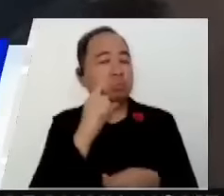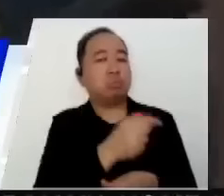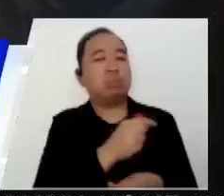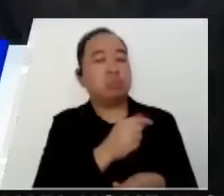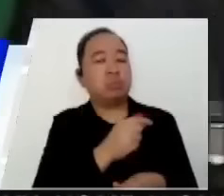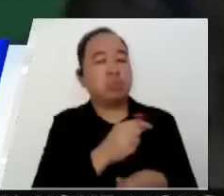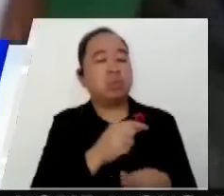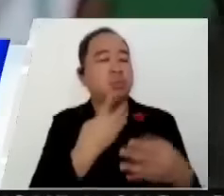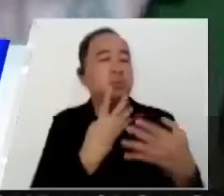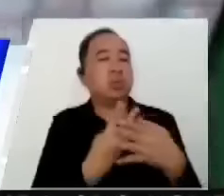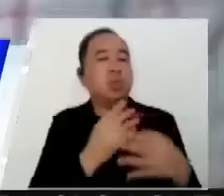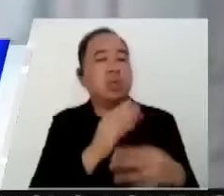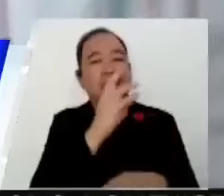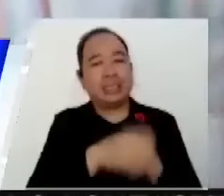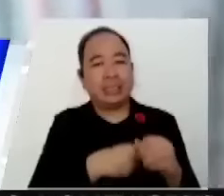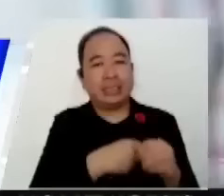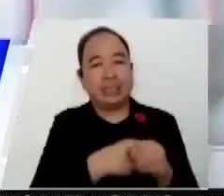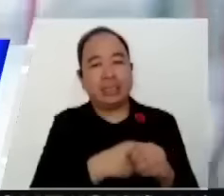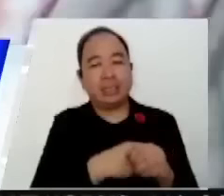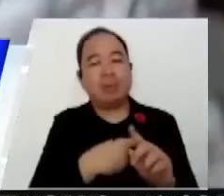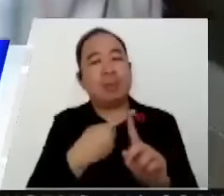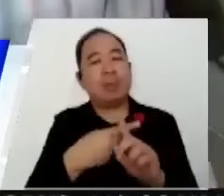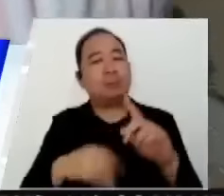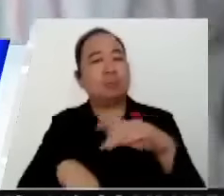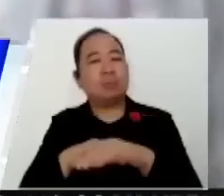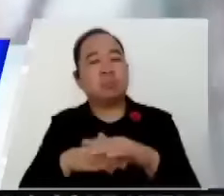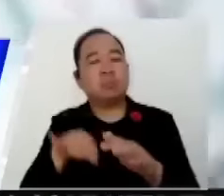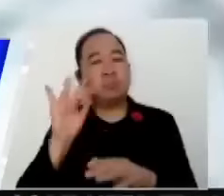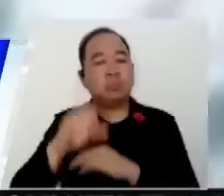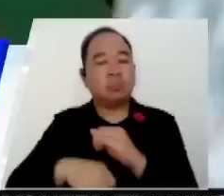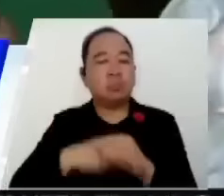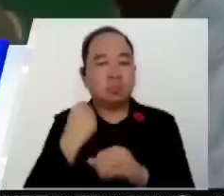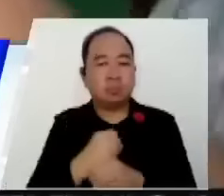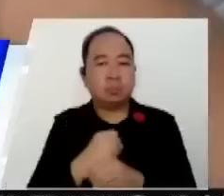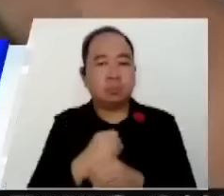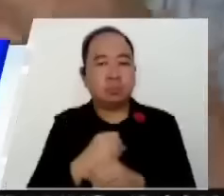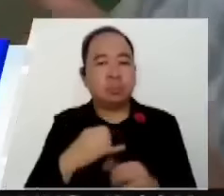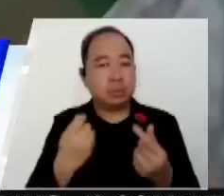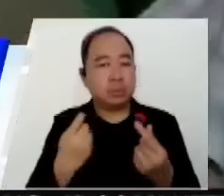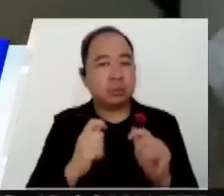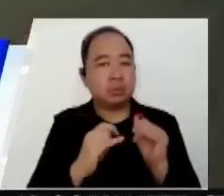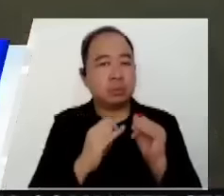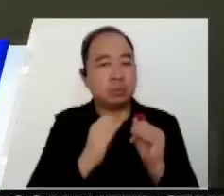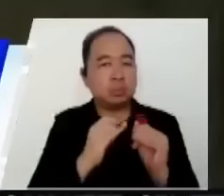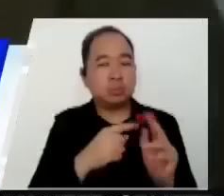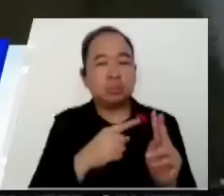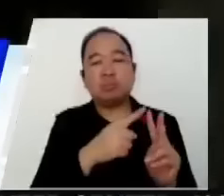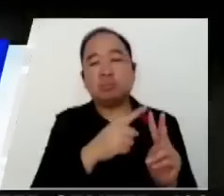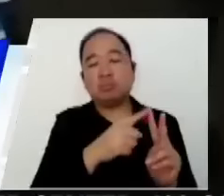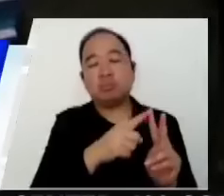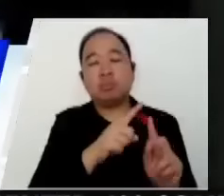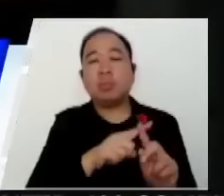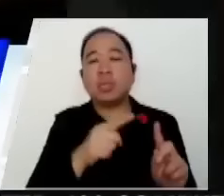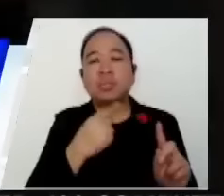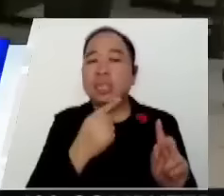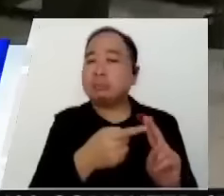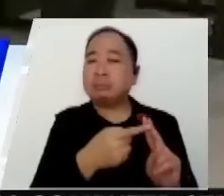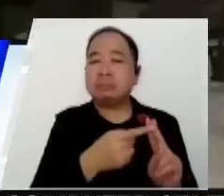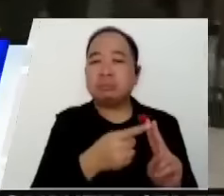hanggang sa maximum na 8 taon. Sinusubukan naming makuha ang panig ni Pamintuan, pero sabi ni de los Reyes, aapila